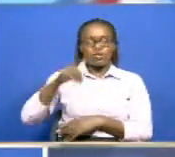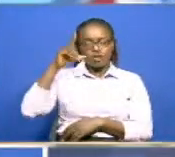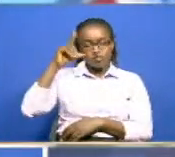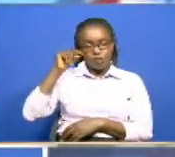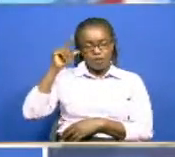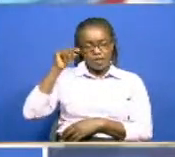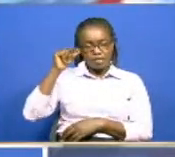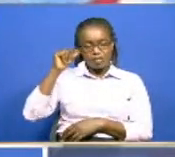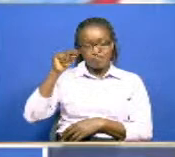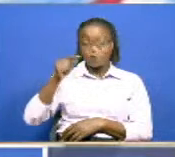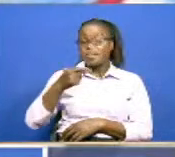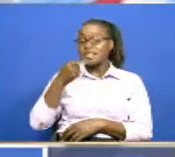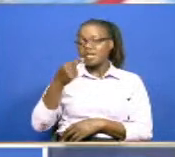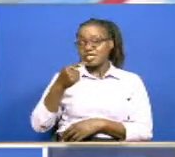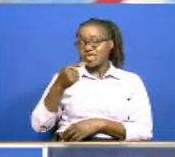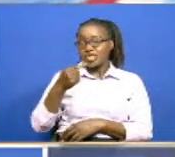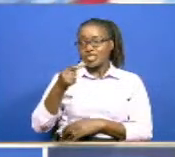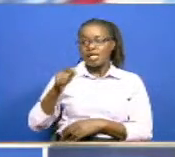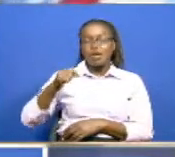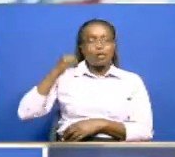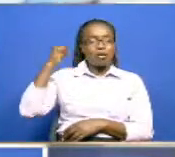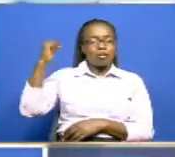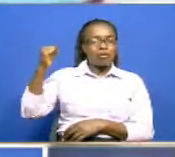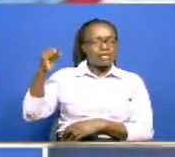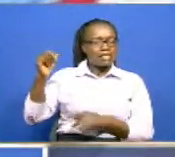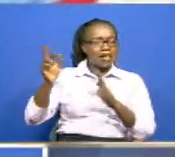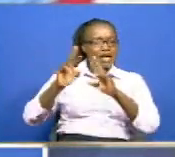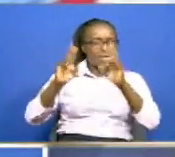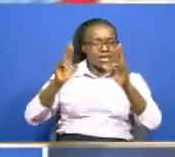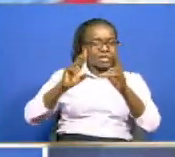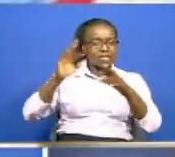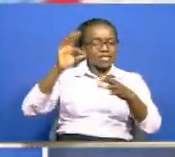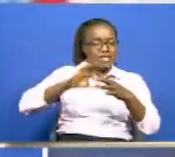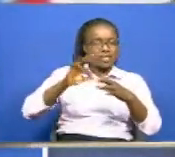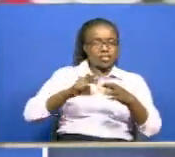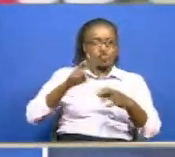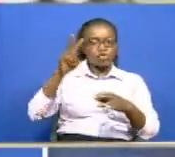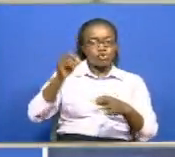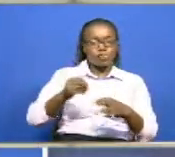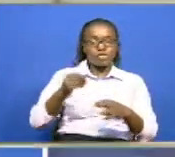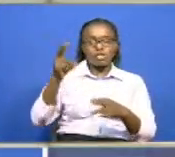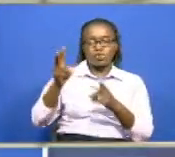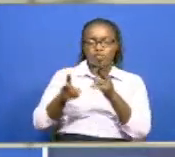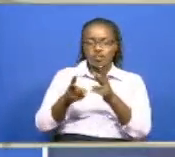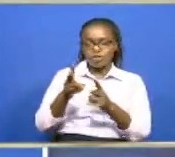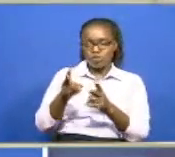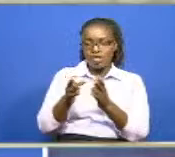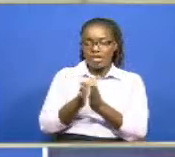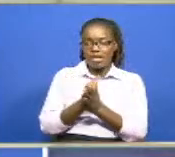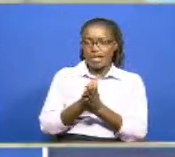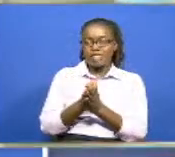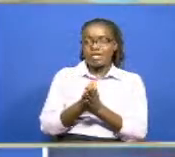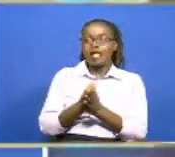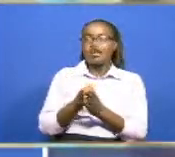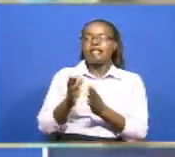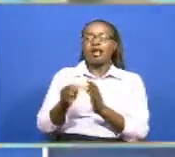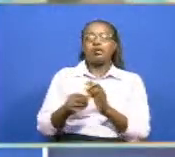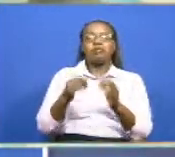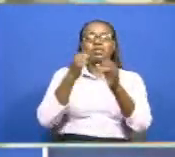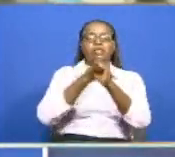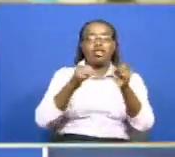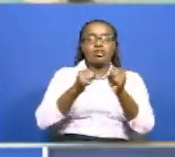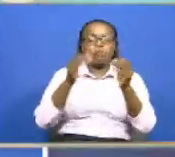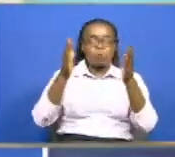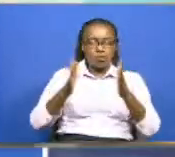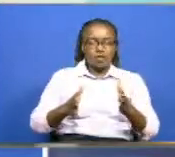Kalonzo alisema kuwa chama hicho kitayari kwa uchaguzi wa mwaka 2022 na kitawasilisha mgombeaji wake wa urais baada